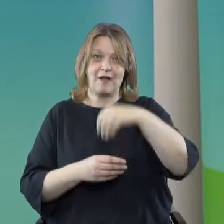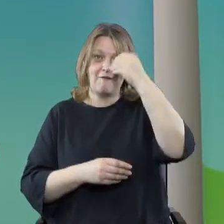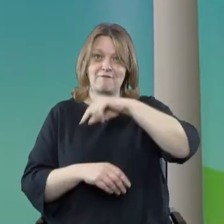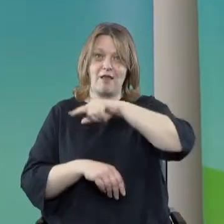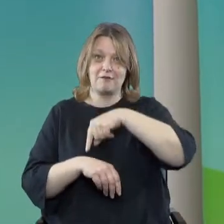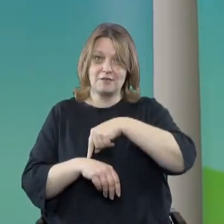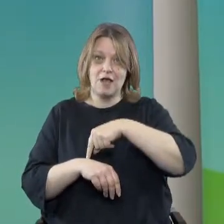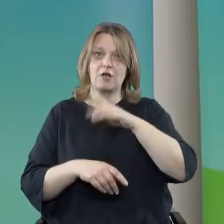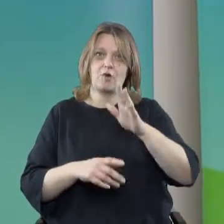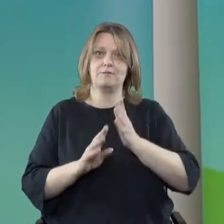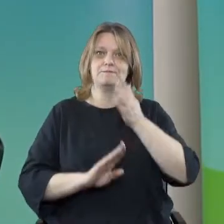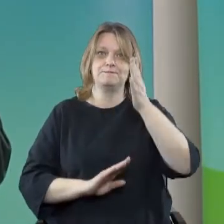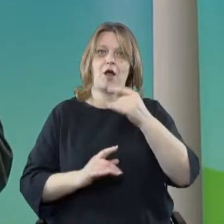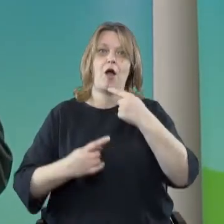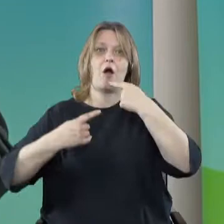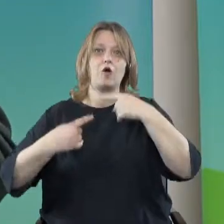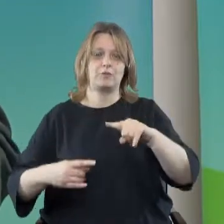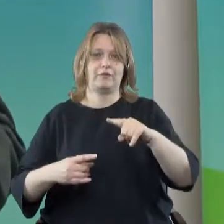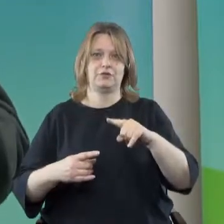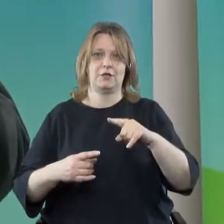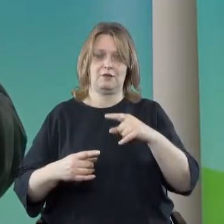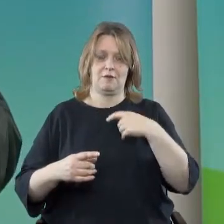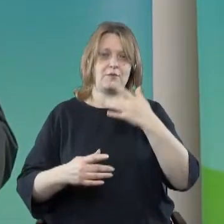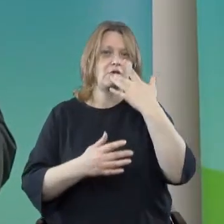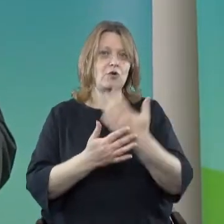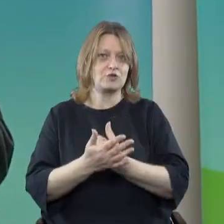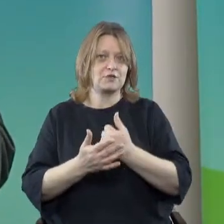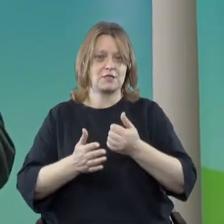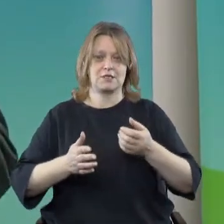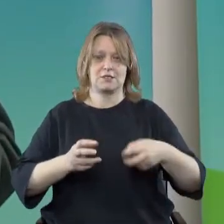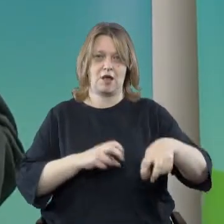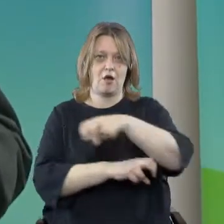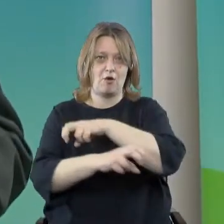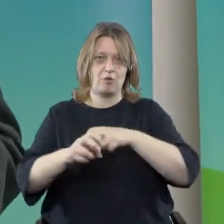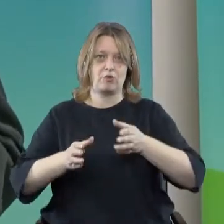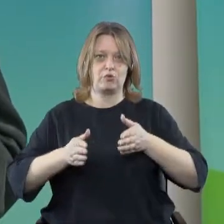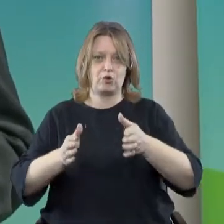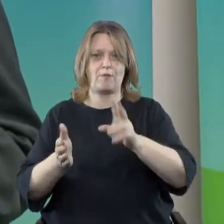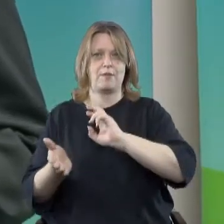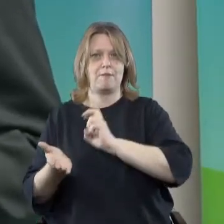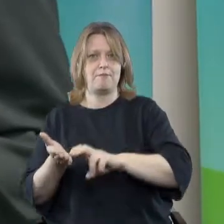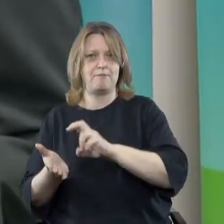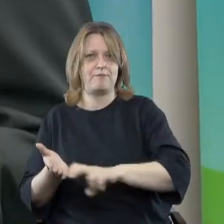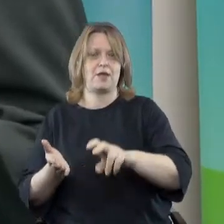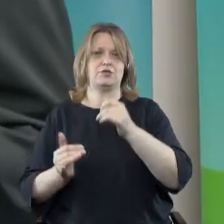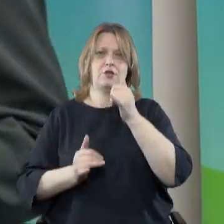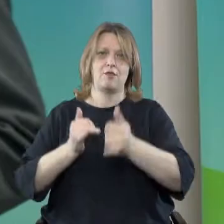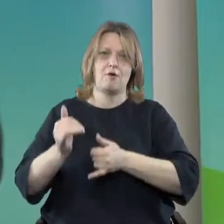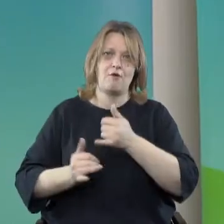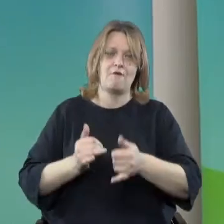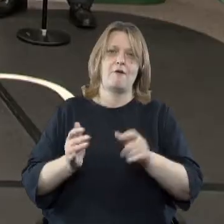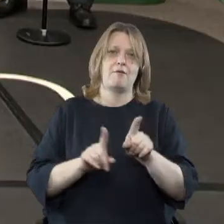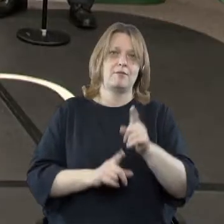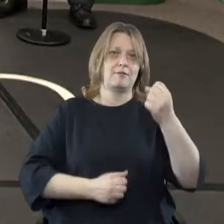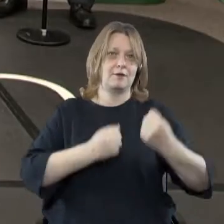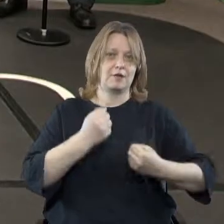odpowiedzialnymi uczestnikami ruchu drogowego, będą odpowiedzialnymi pieszymi, rowerzystami i kierowcami. Na początek bym